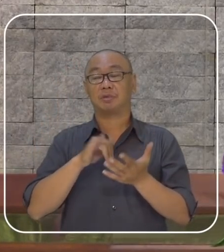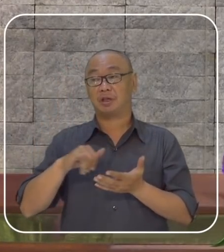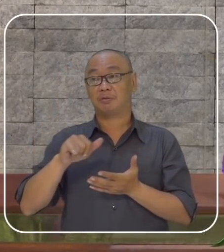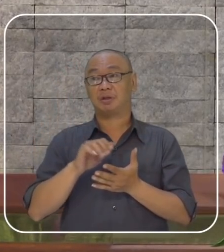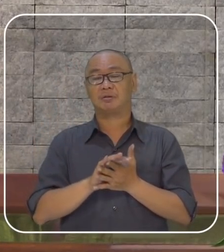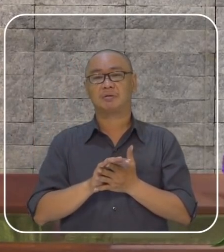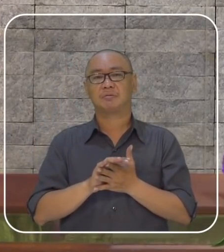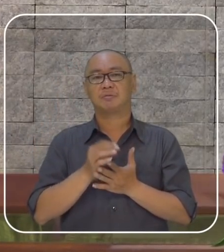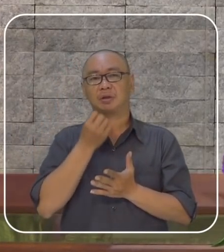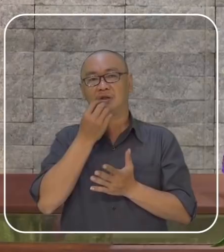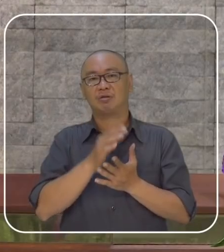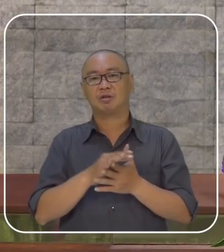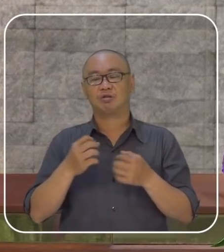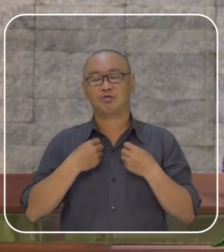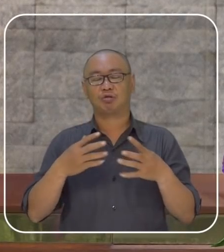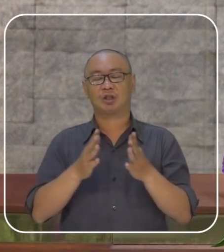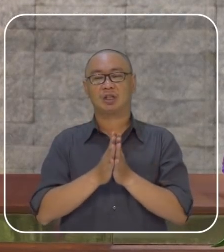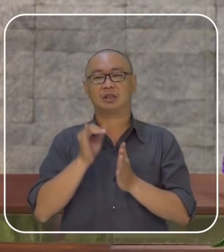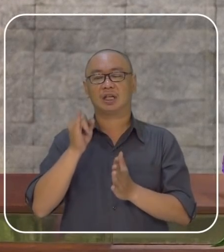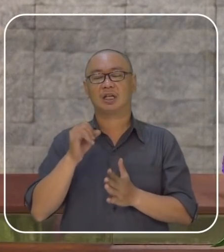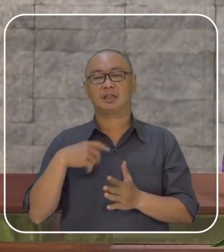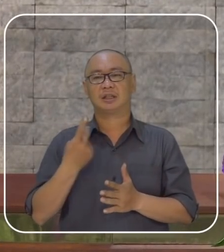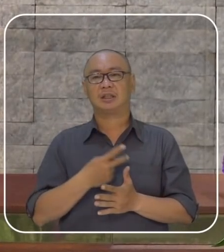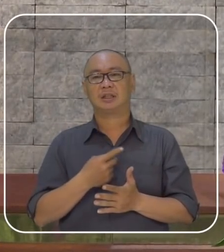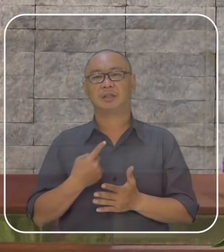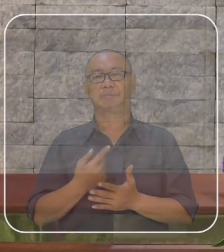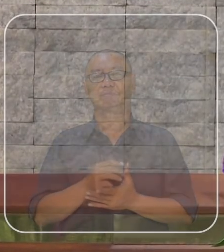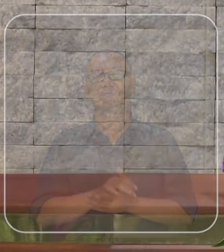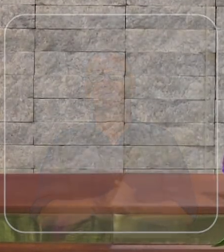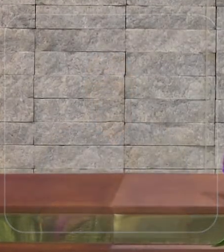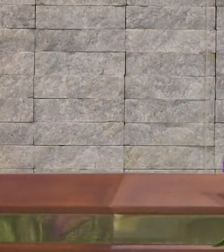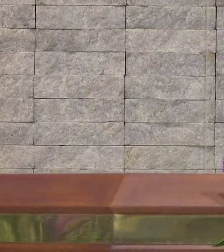mengakui akan segala dosa dan kesalahan kita. Kita berdoa.